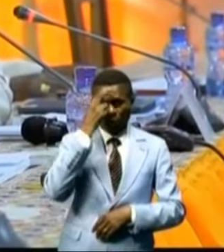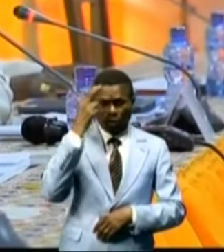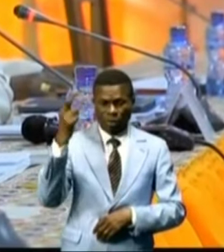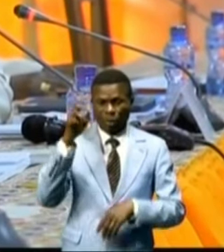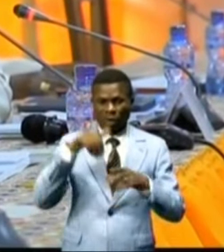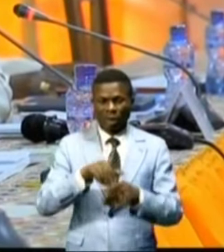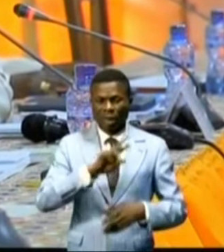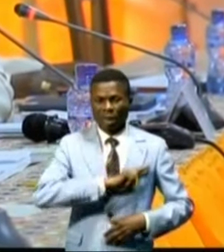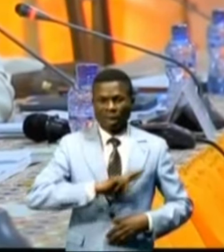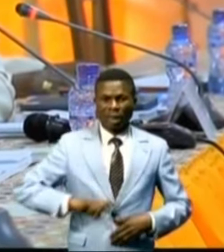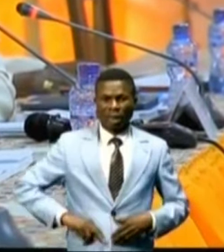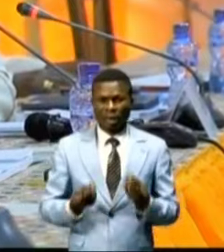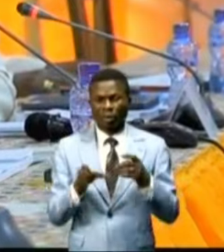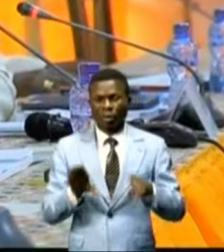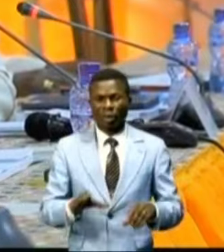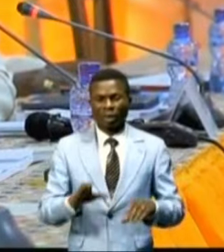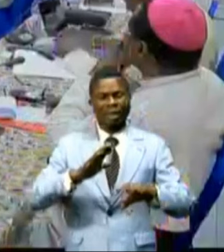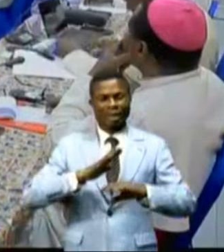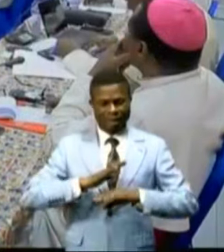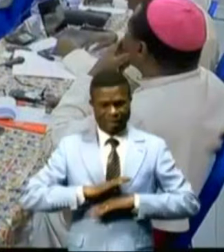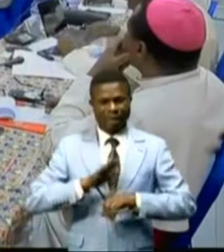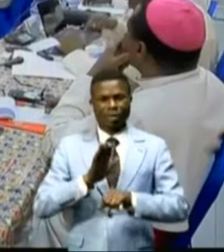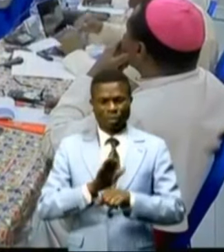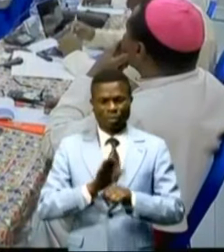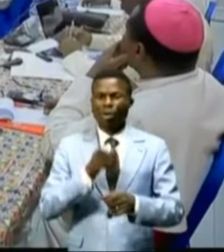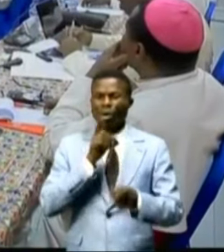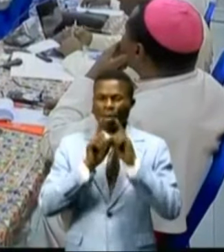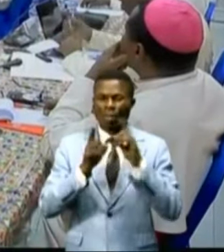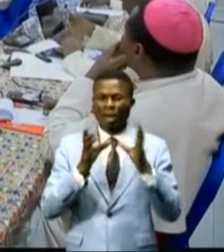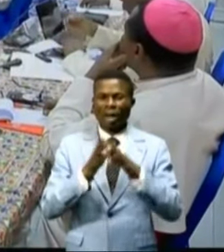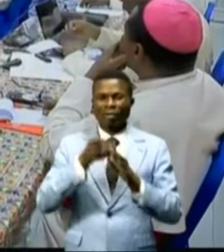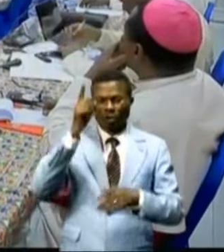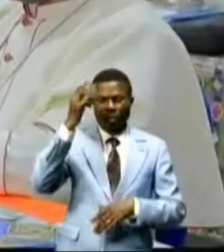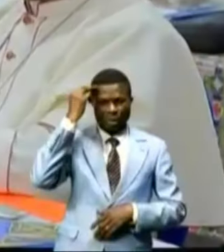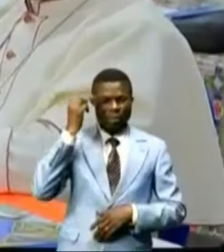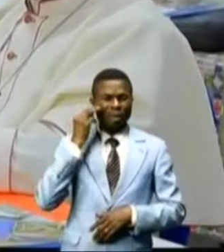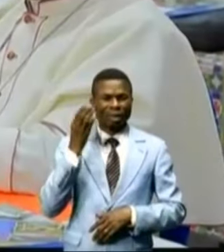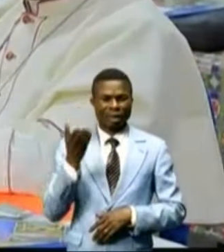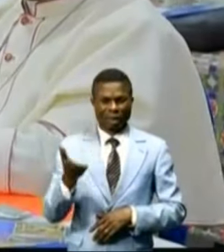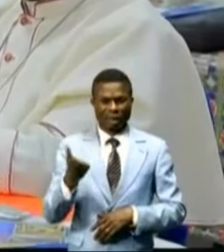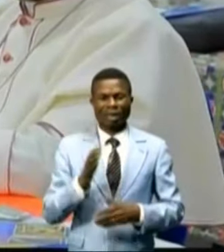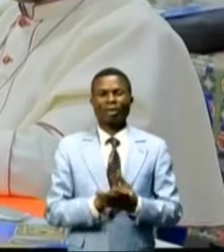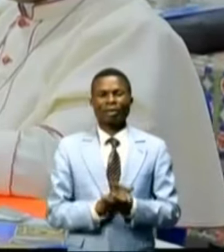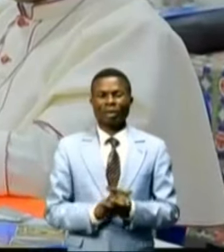RDC s'est dite satisfaite des échanges avec Judith Souminois.